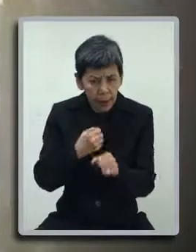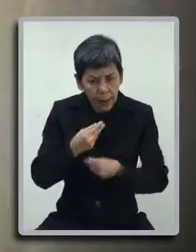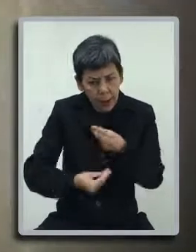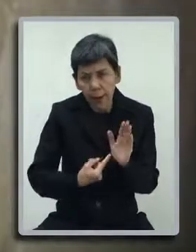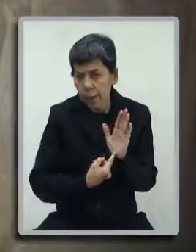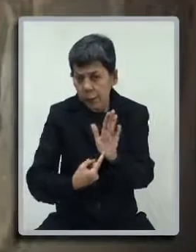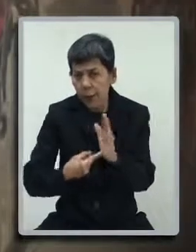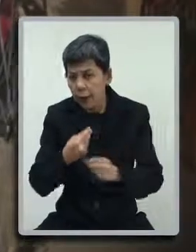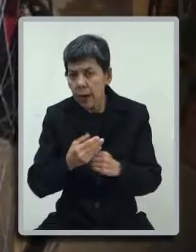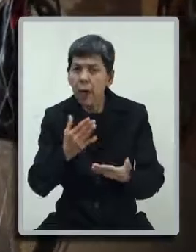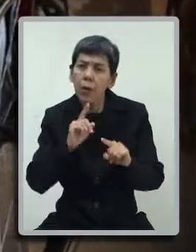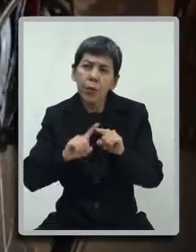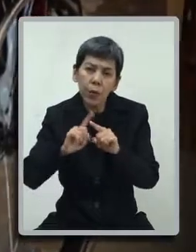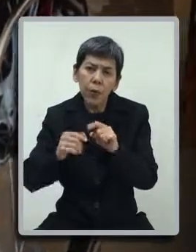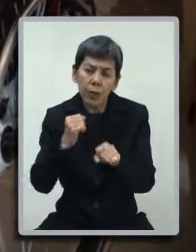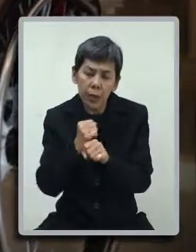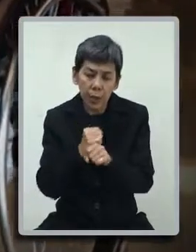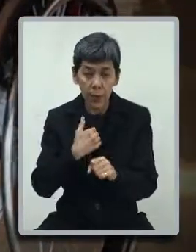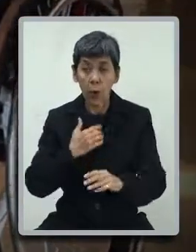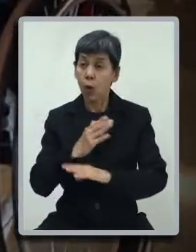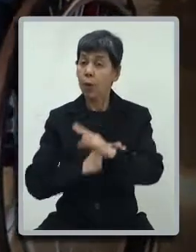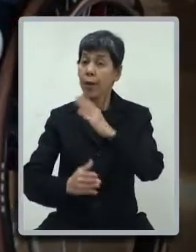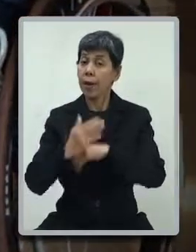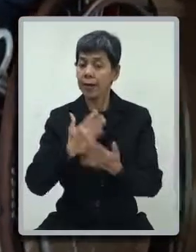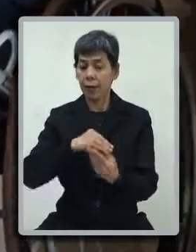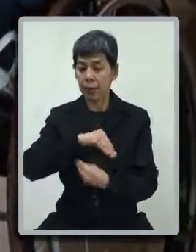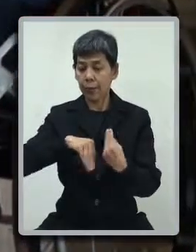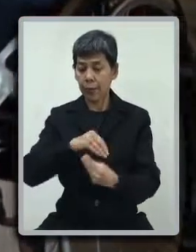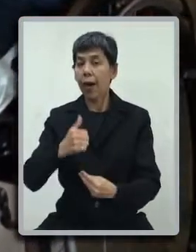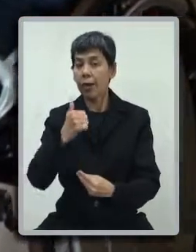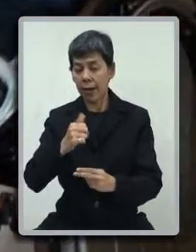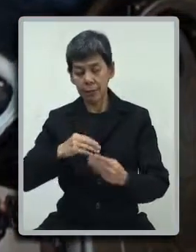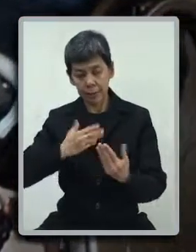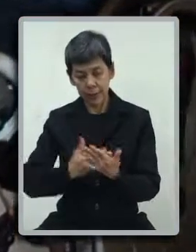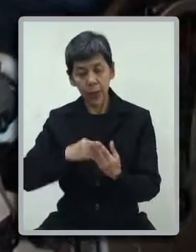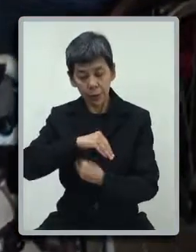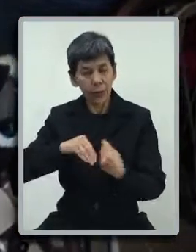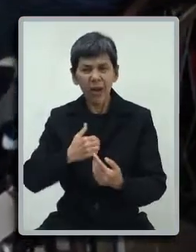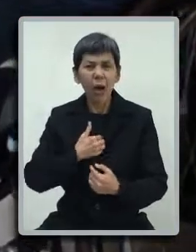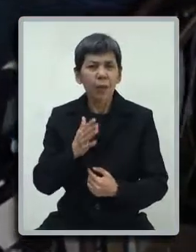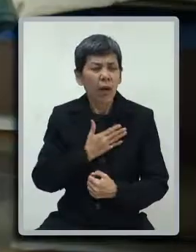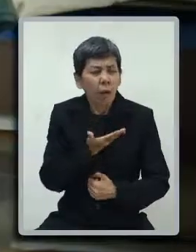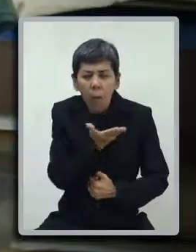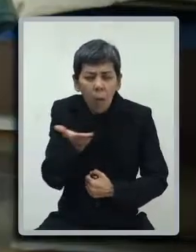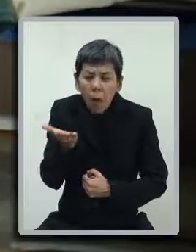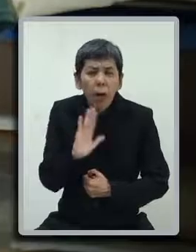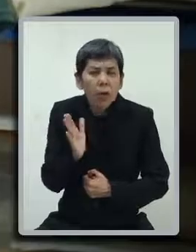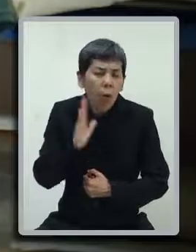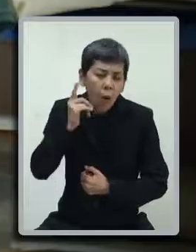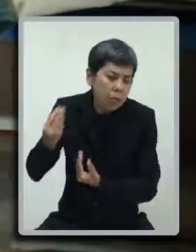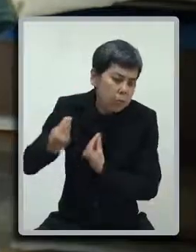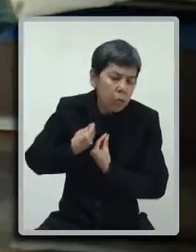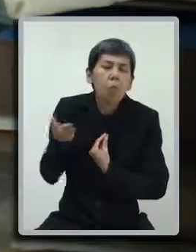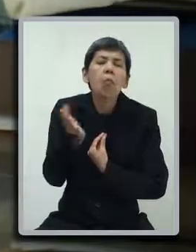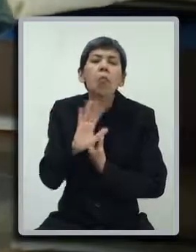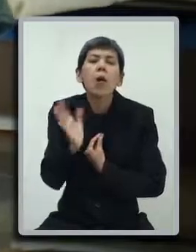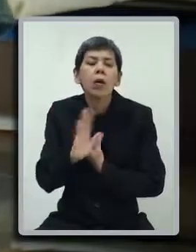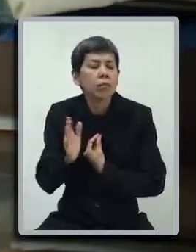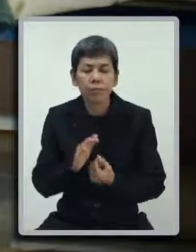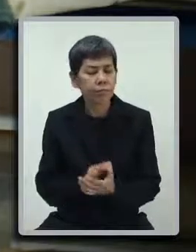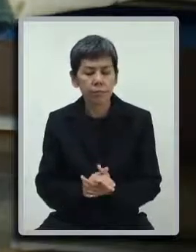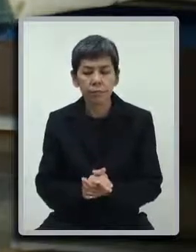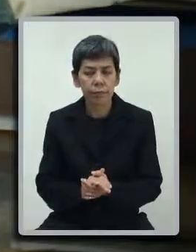างที่จำหน่ายสินค้าของคนพิการหรือว่าทำให้คนพิการมีรายได้เลี้ยงตัวเองเราไม่ต้องไปขอเงินพ่อแม่หรือว่า